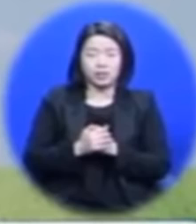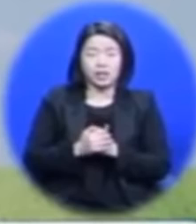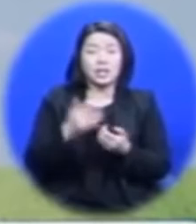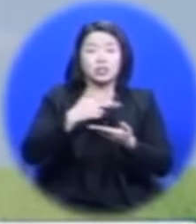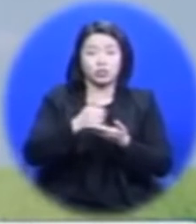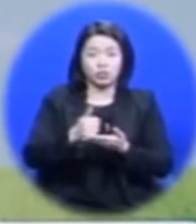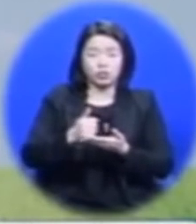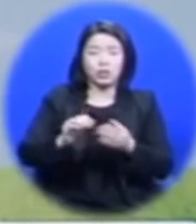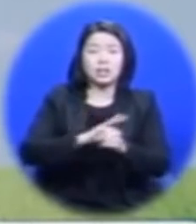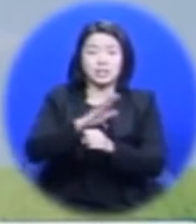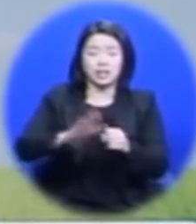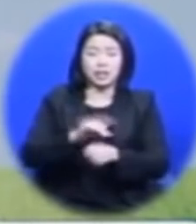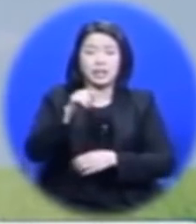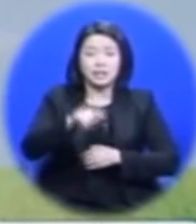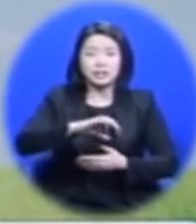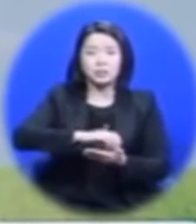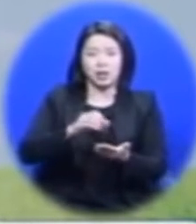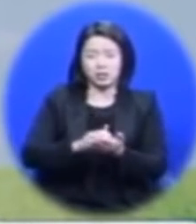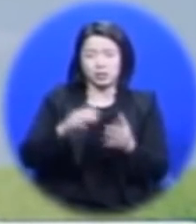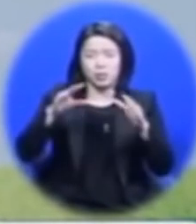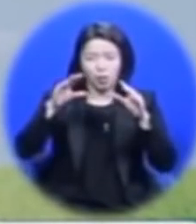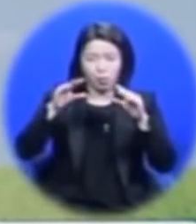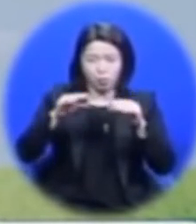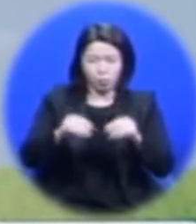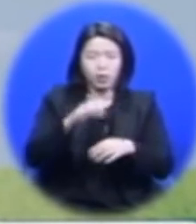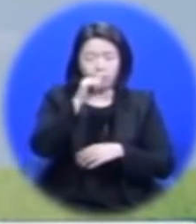주님과의 사랑이 그만큼 식어버렸다는 겁니다.